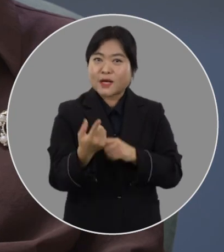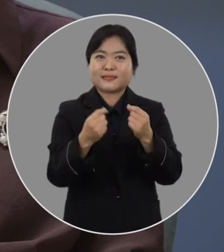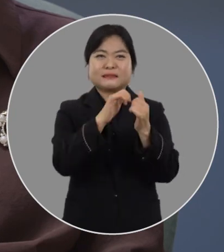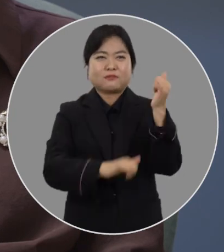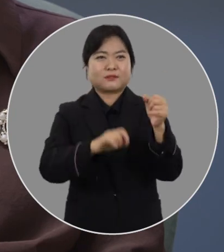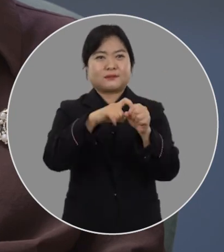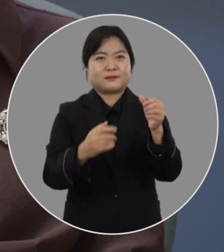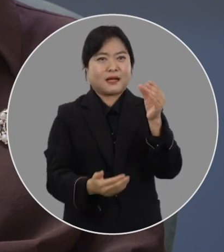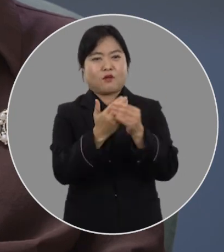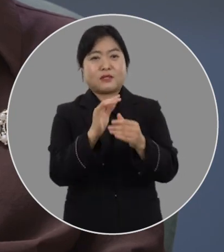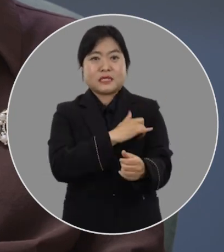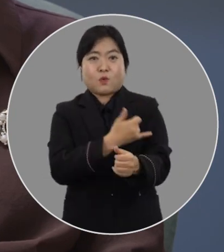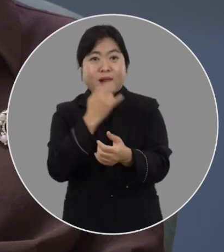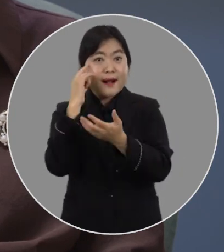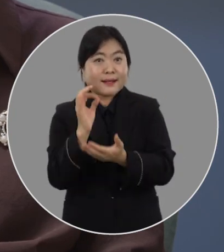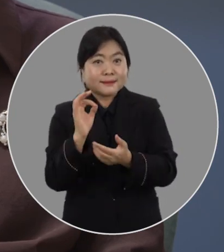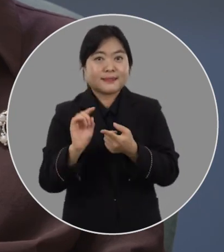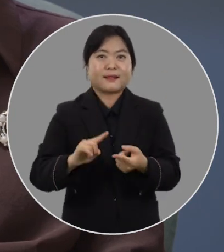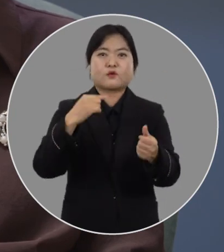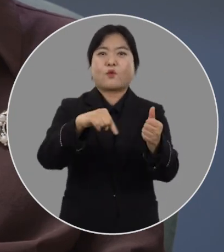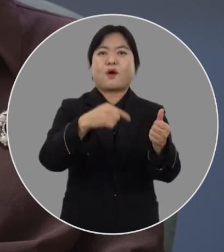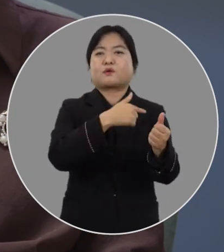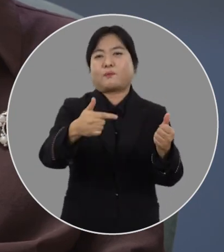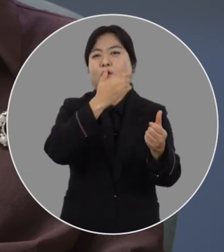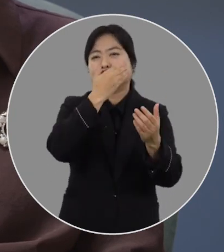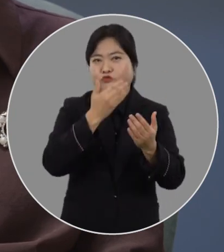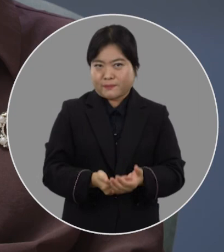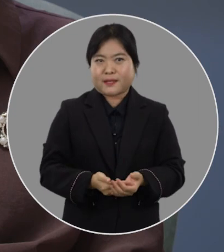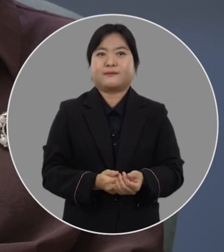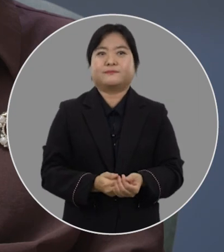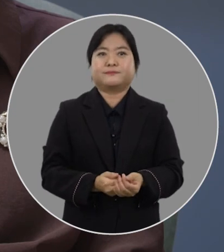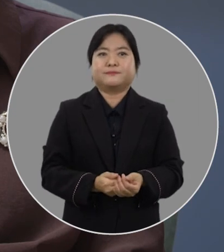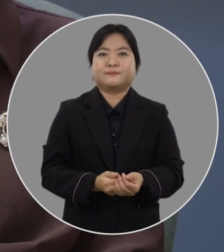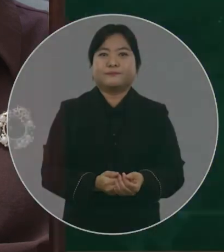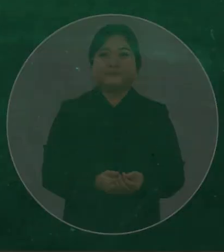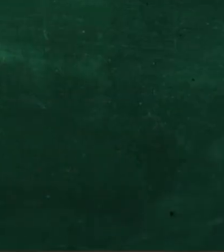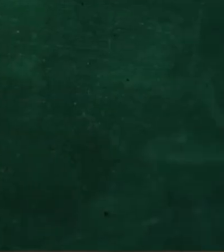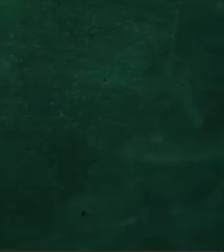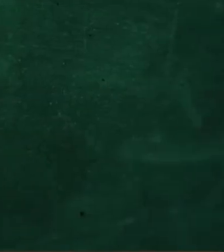역사적 사건과 인권의 가치를 교육하는 것도 매우 중요합니다.